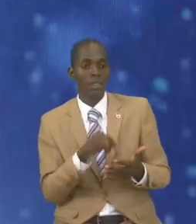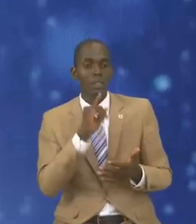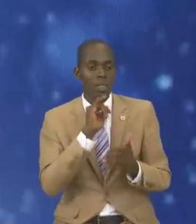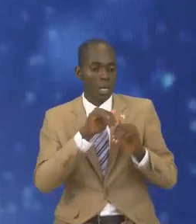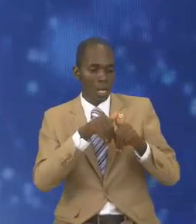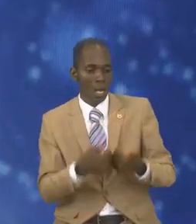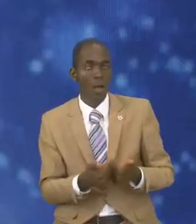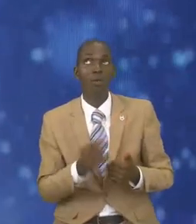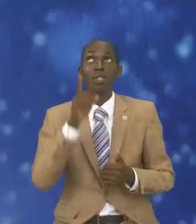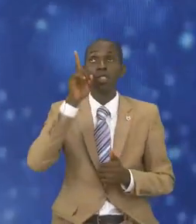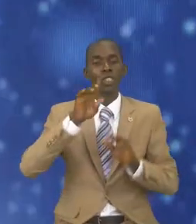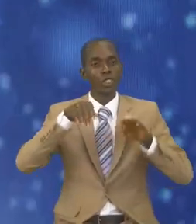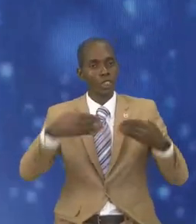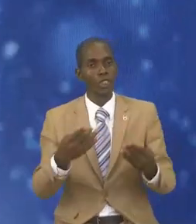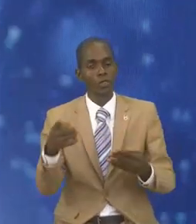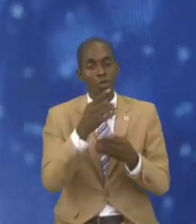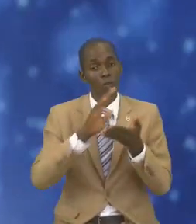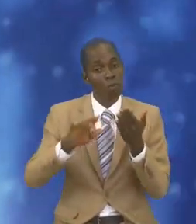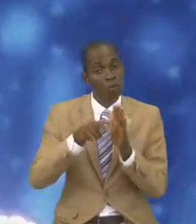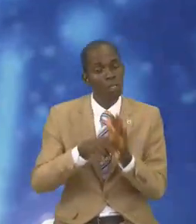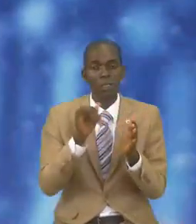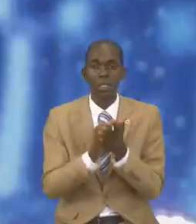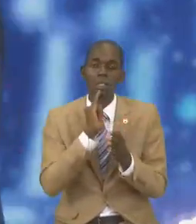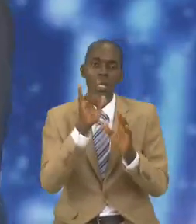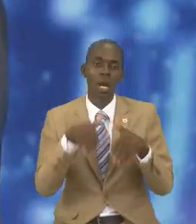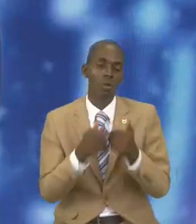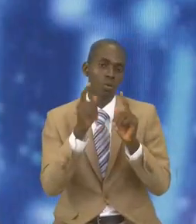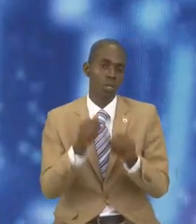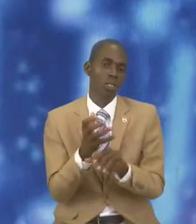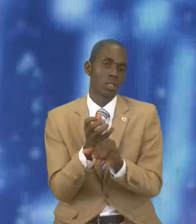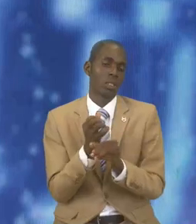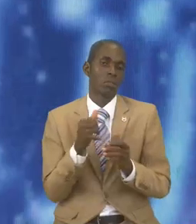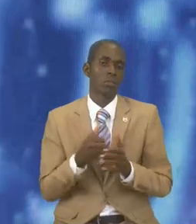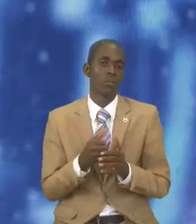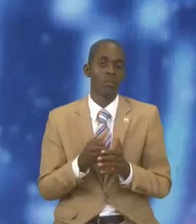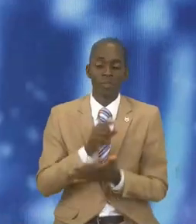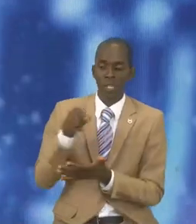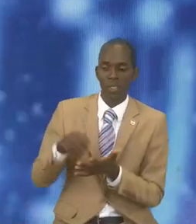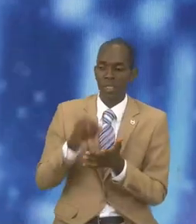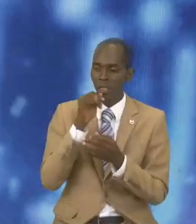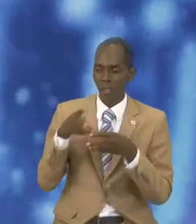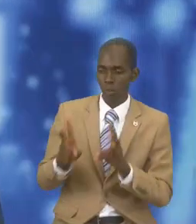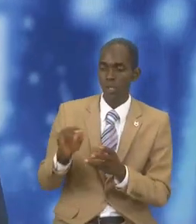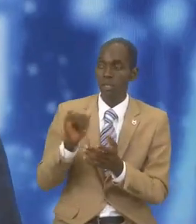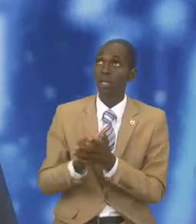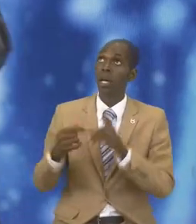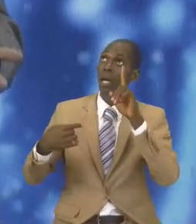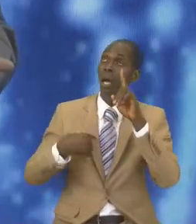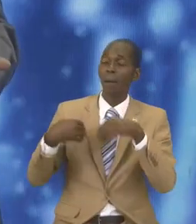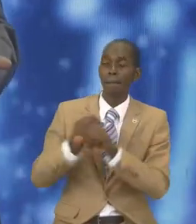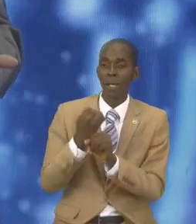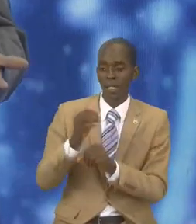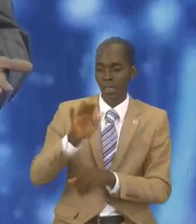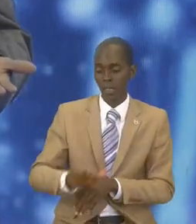comment je donne le pardon. Je donne ça à tout le monde. Voici le moyen que je fais d'un enfant